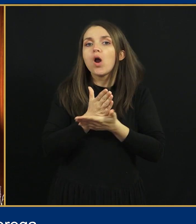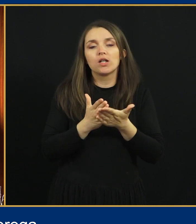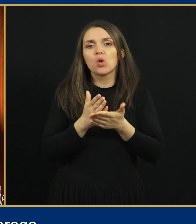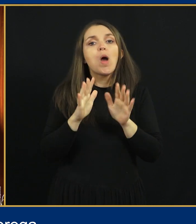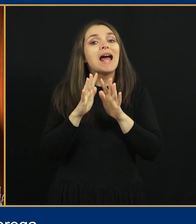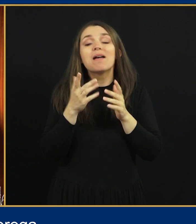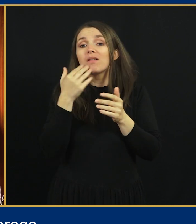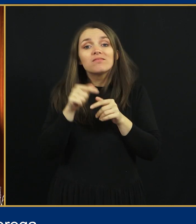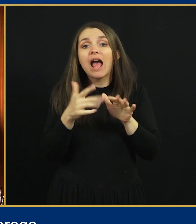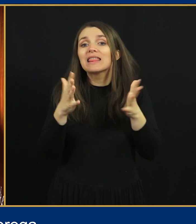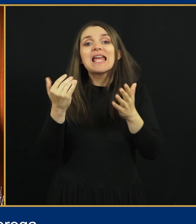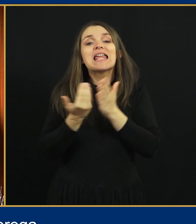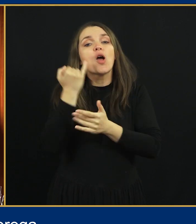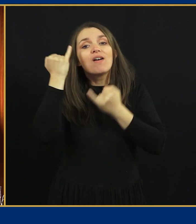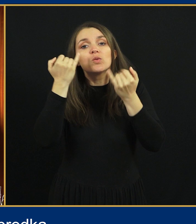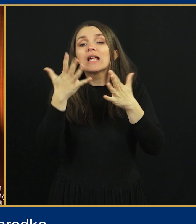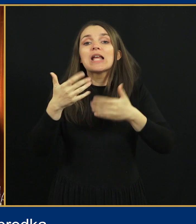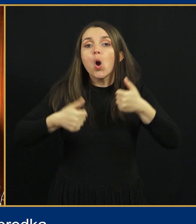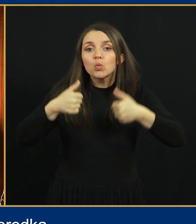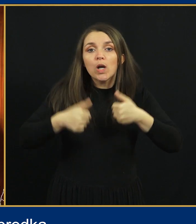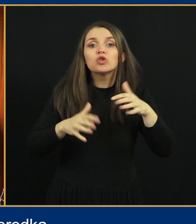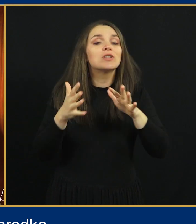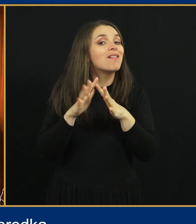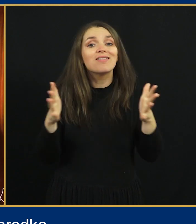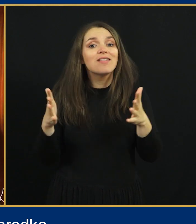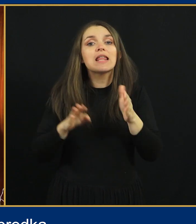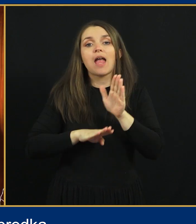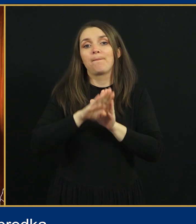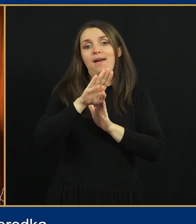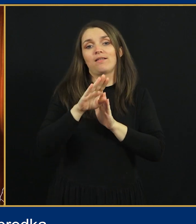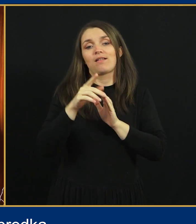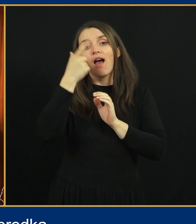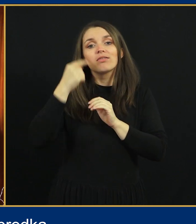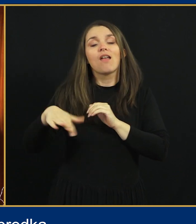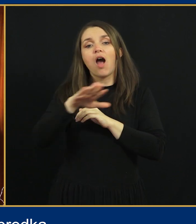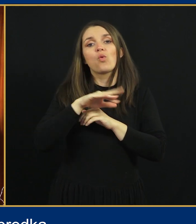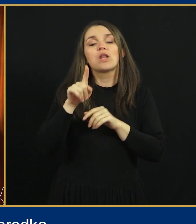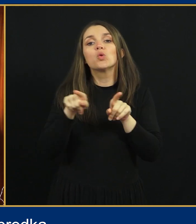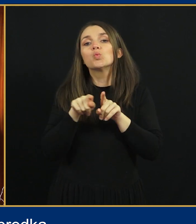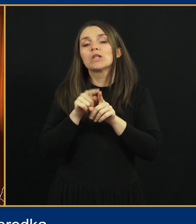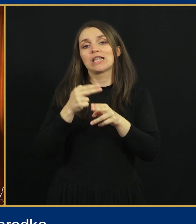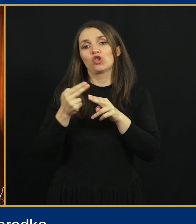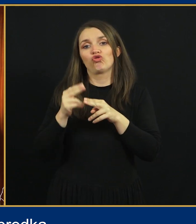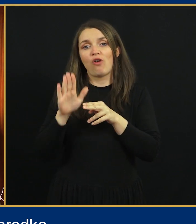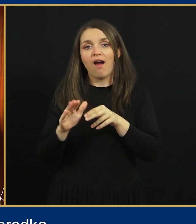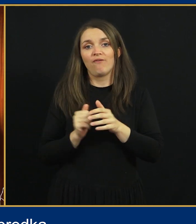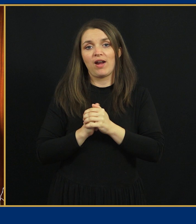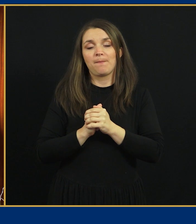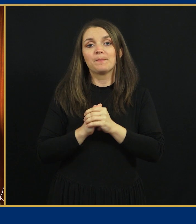poklicev. Ni inovativnosti, ni konkurenčnosti in ni napredka naroda ter tudi